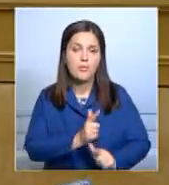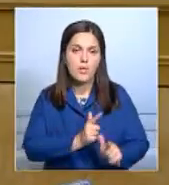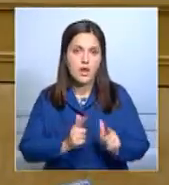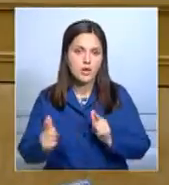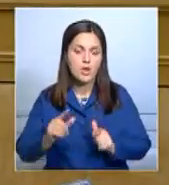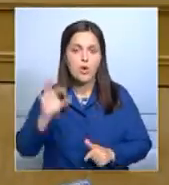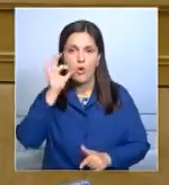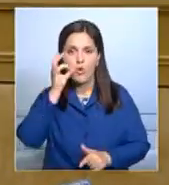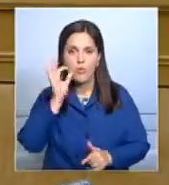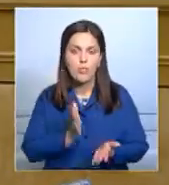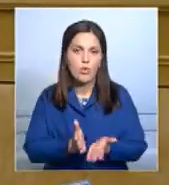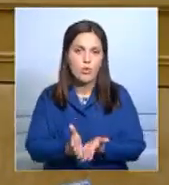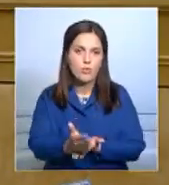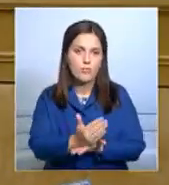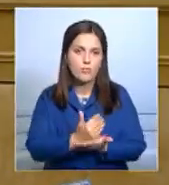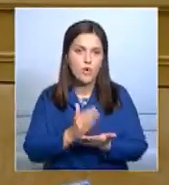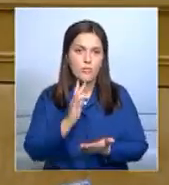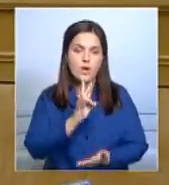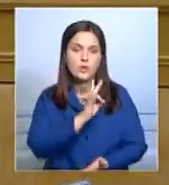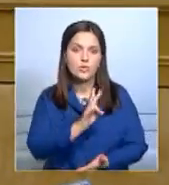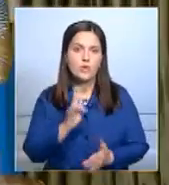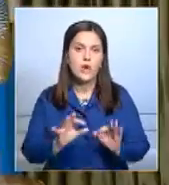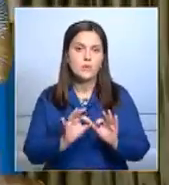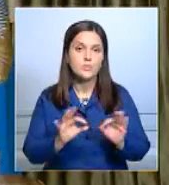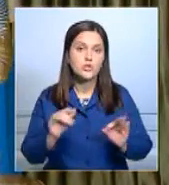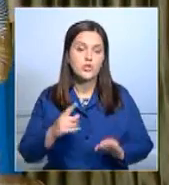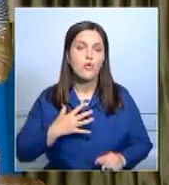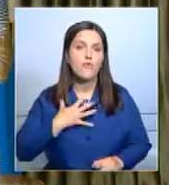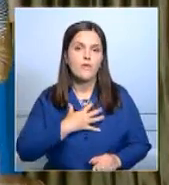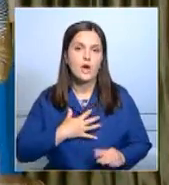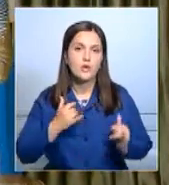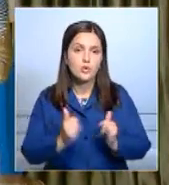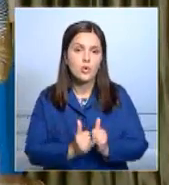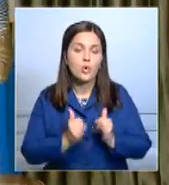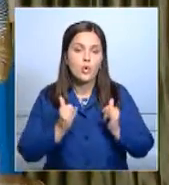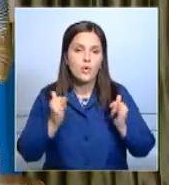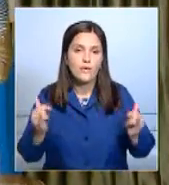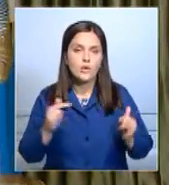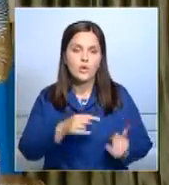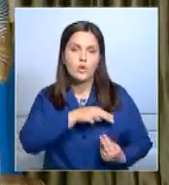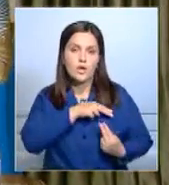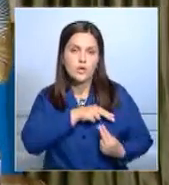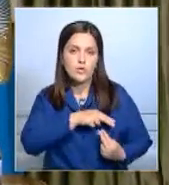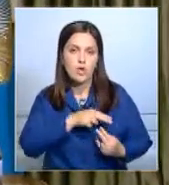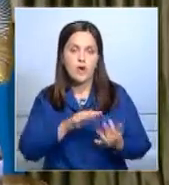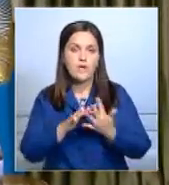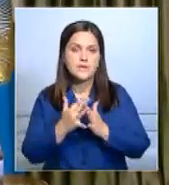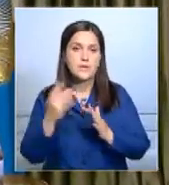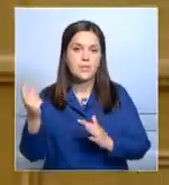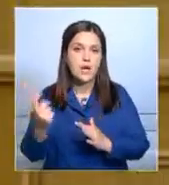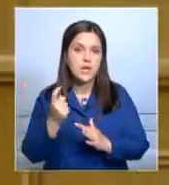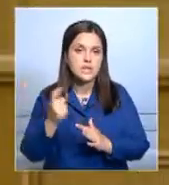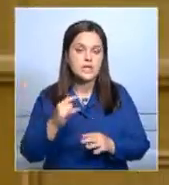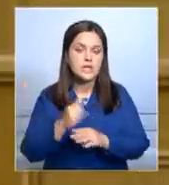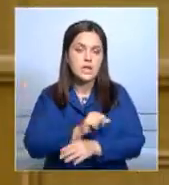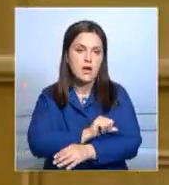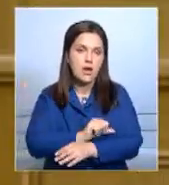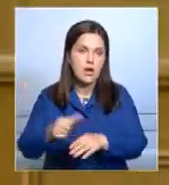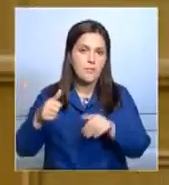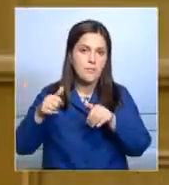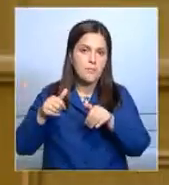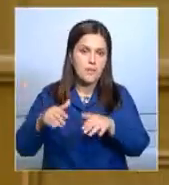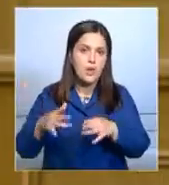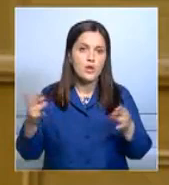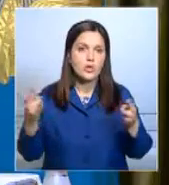кампании, а также подготовке к осенней уборке. Нурсултан Назарбаев подчеркнул, что важно увеличивать производительность труда в сельском